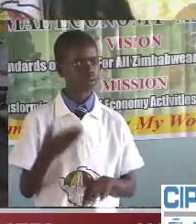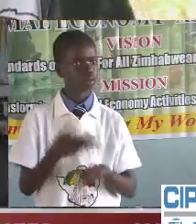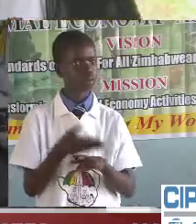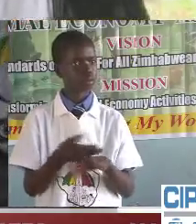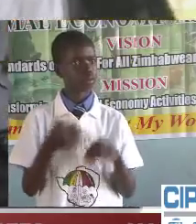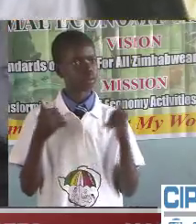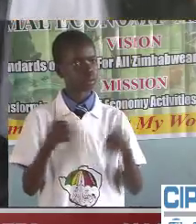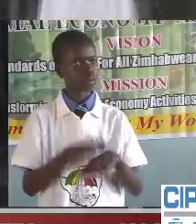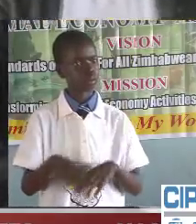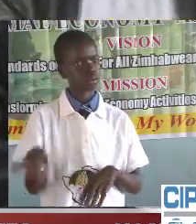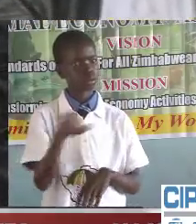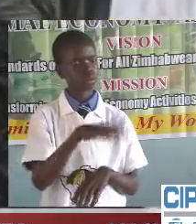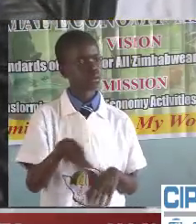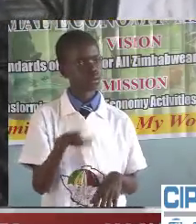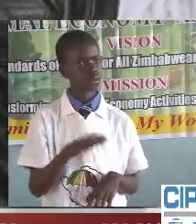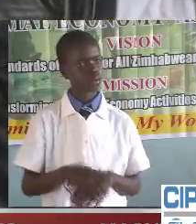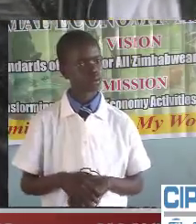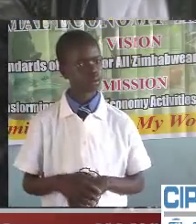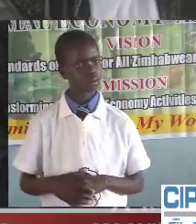mangwanani vabereki